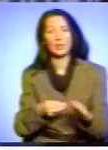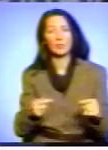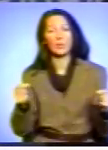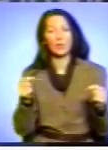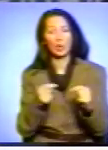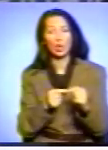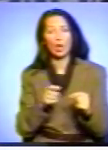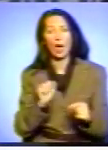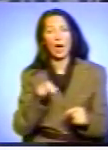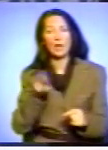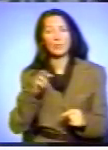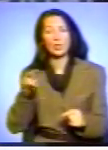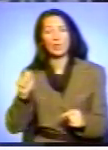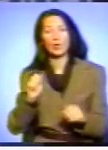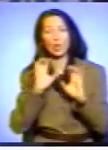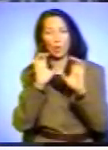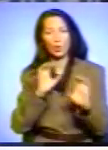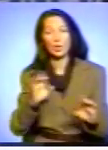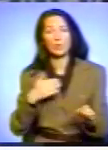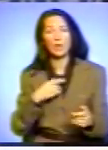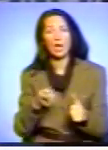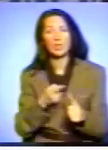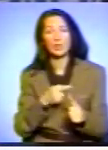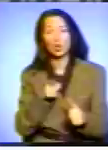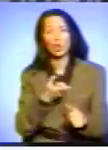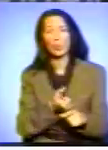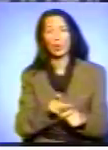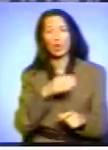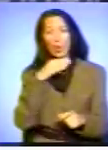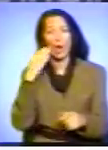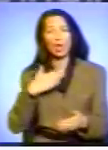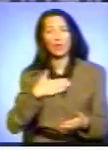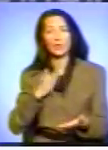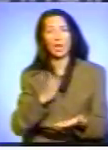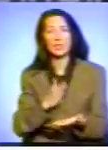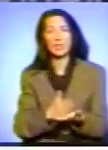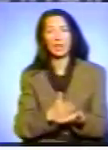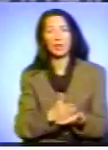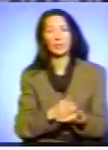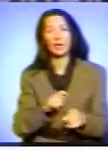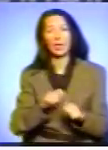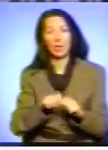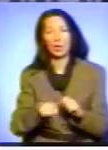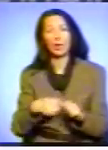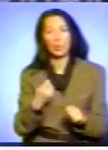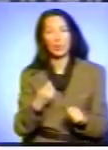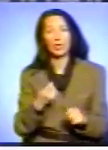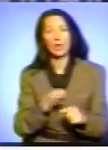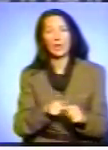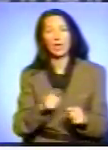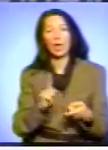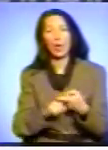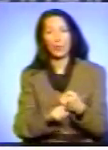адміністративного законодавства, знову ж таки, я називав, що там дуже багато в нас є правопорушення, які пов'язані якраз